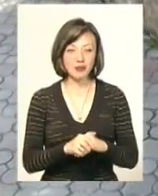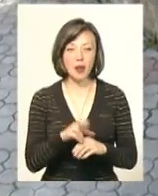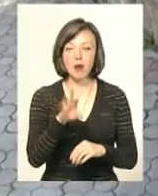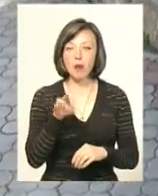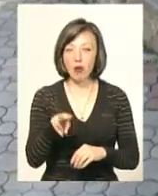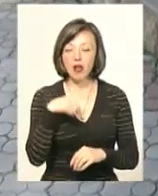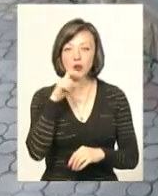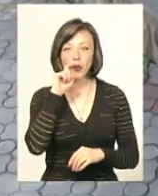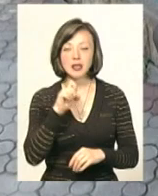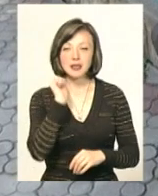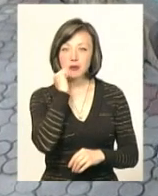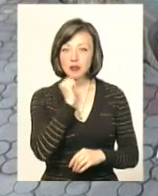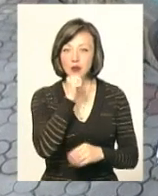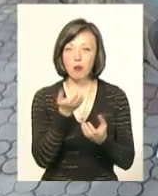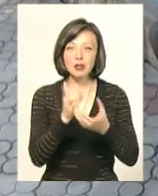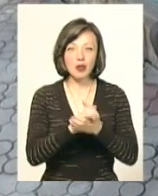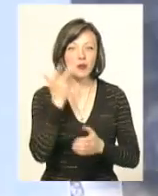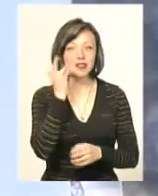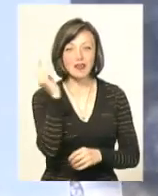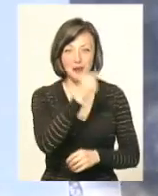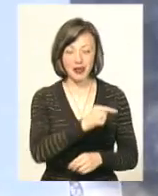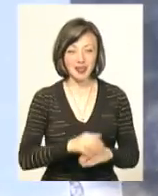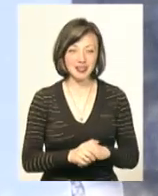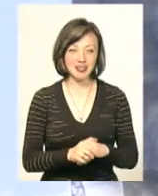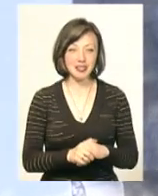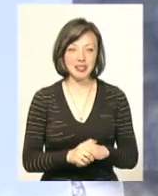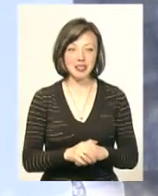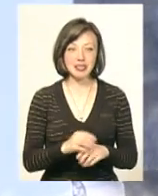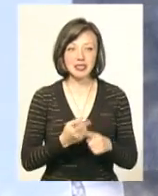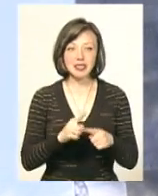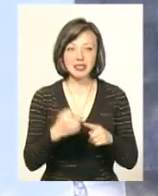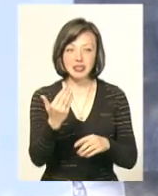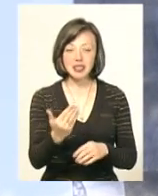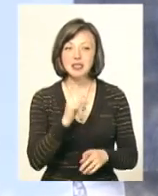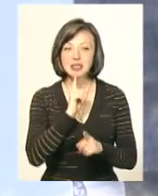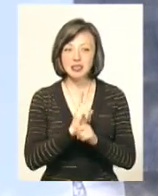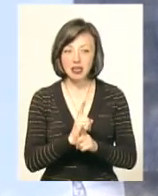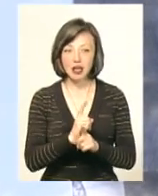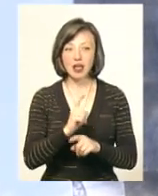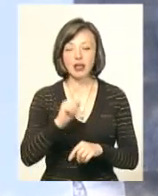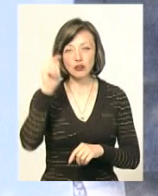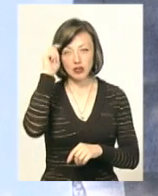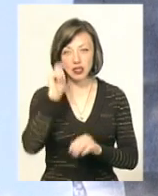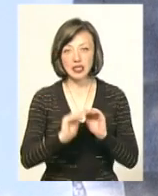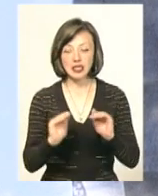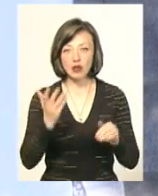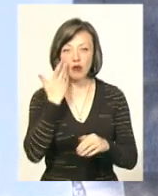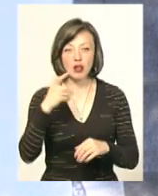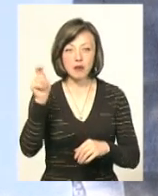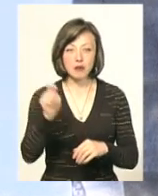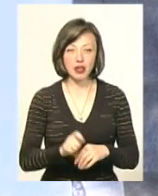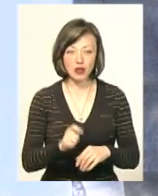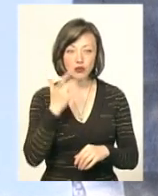його український дідусь і бабуся познайомилися в Америці. Це його дідусь, його сестра і чоловік, а це її діти. Коли він приїхав